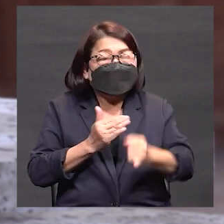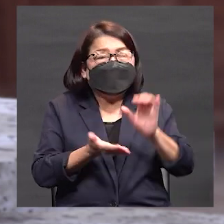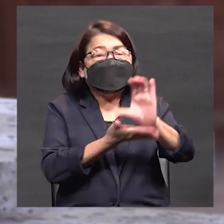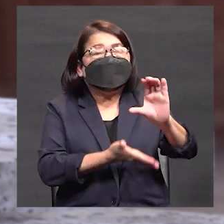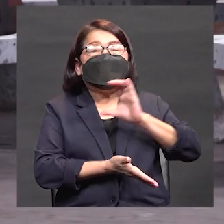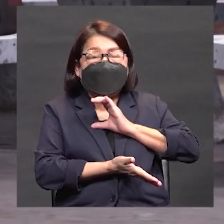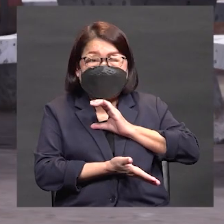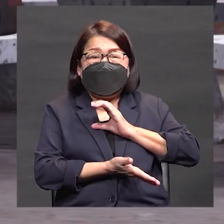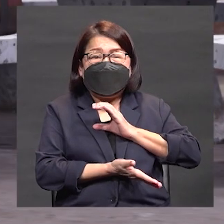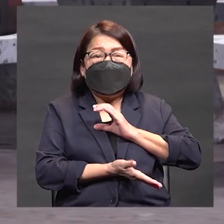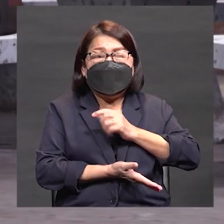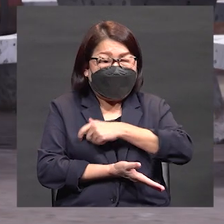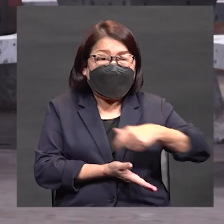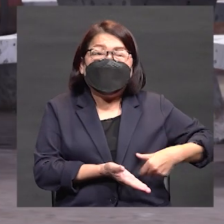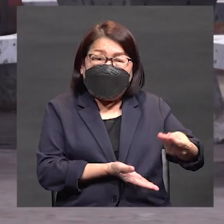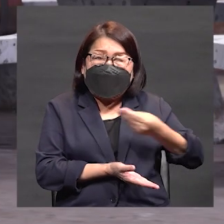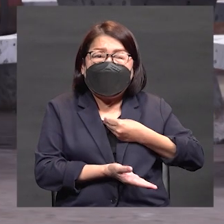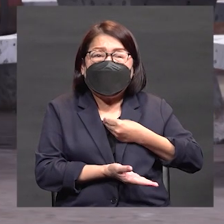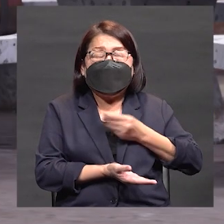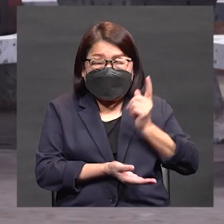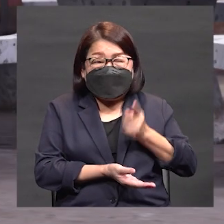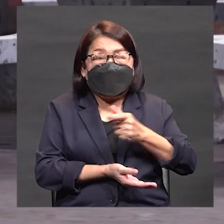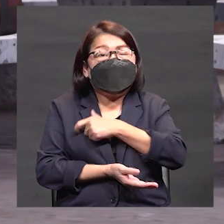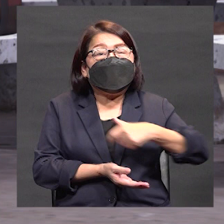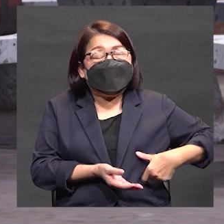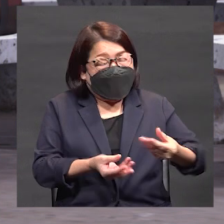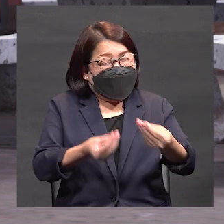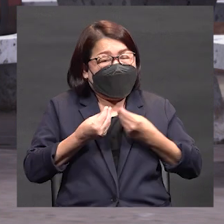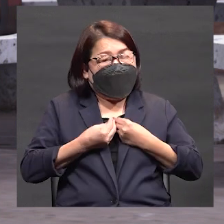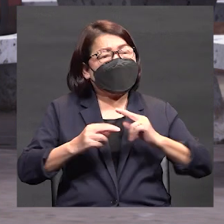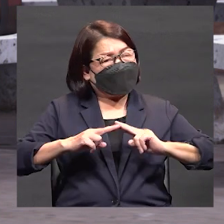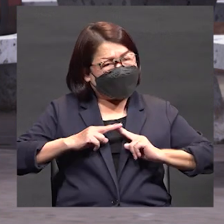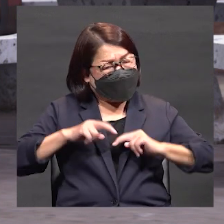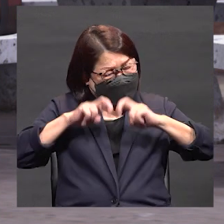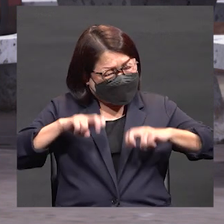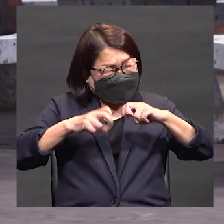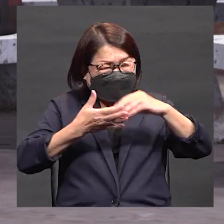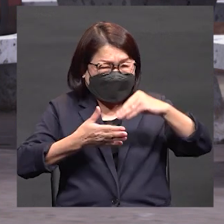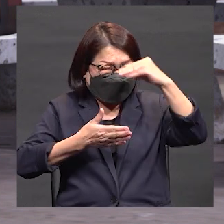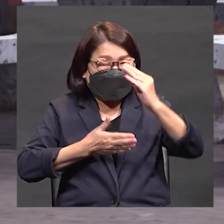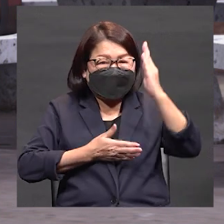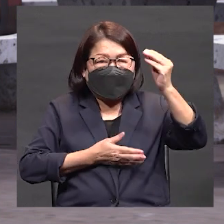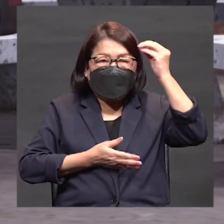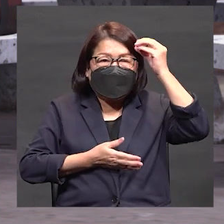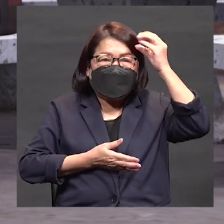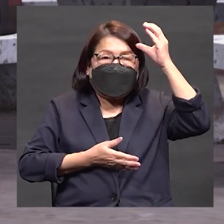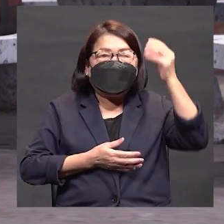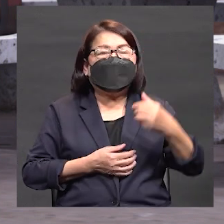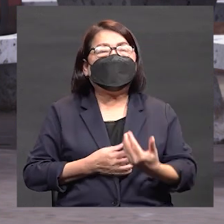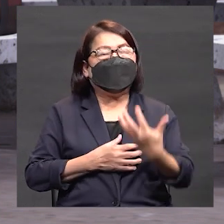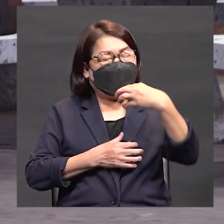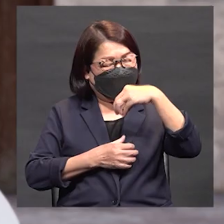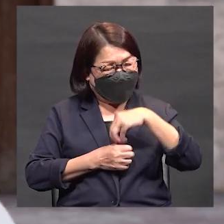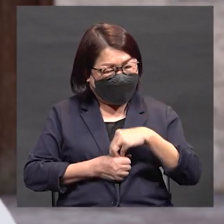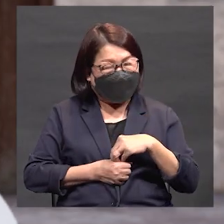งน่ะพระองค์มีพระราชประสงค์ให้พวกเราตั้งใจพัฒนาตนเองเพื่อจะได้เป็นคนที่มีความรู้มีคุณธรรมมีภาวะผู้